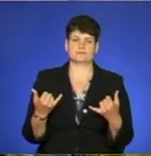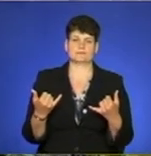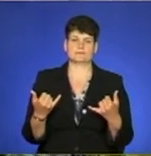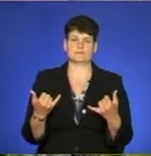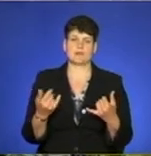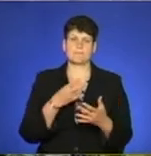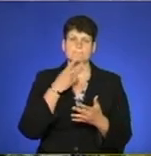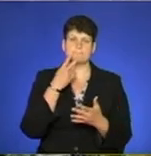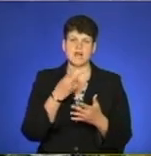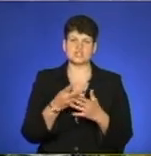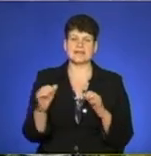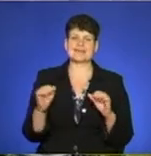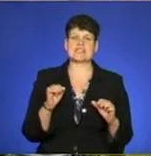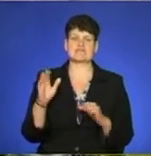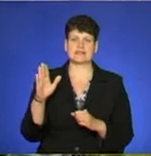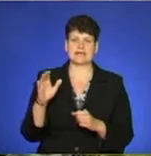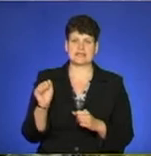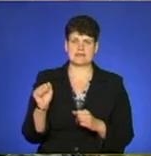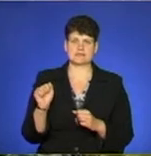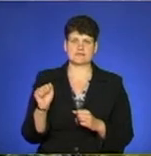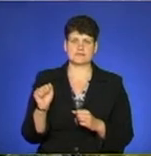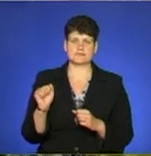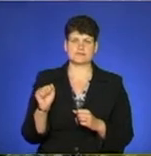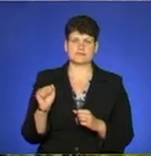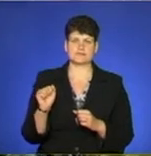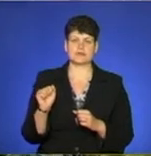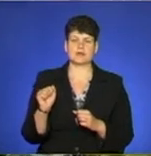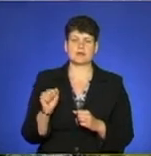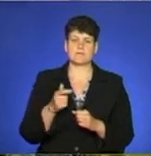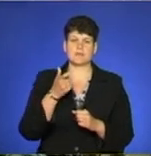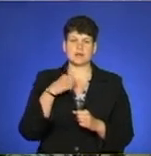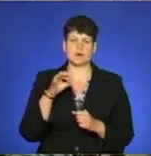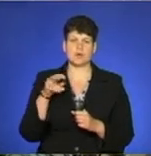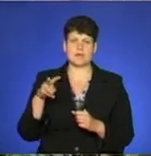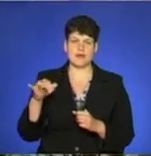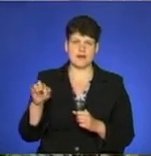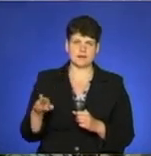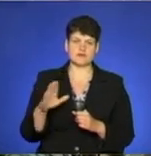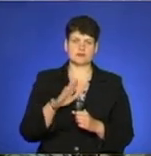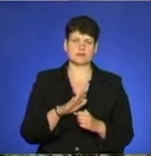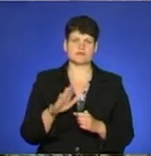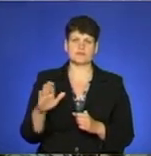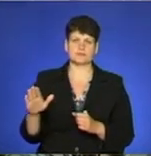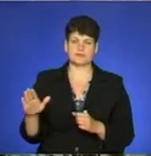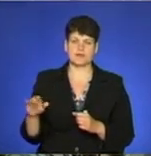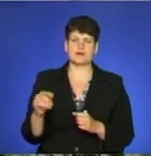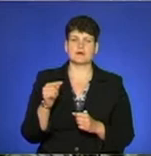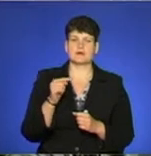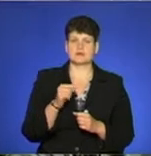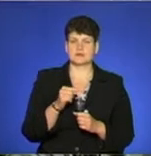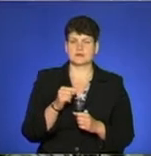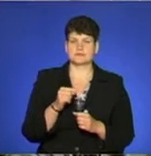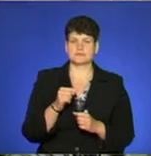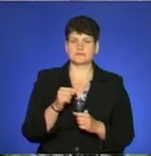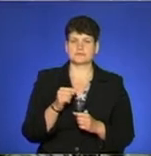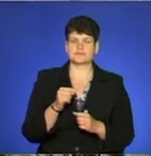сучасне бачення керівництва Міністерства інфраструктури, зокрема пана Омеляна Володимира Володимировича, він, можна